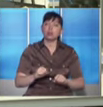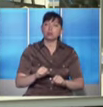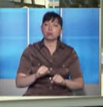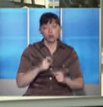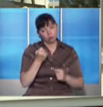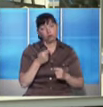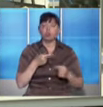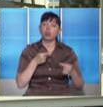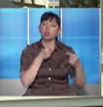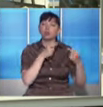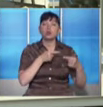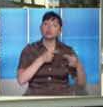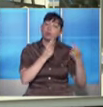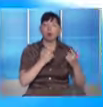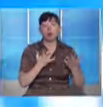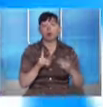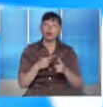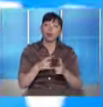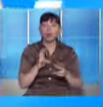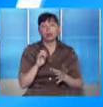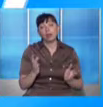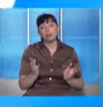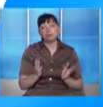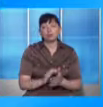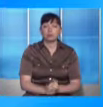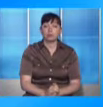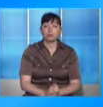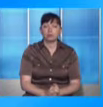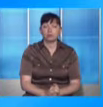vă mai contraziceți pe doamna președintă.